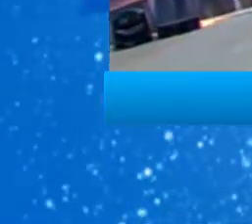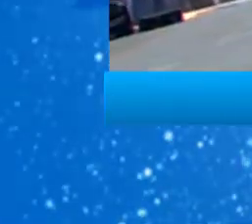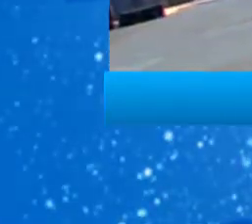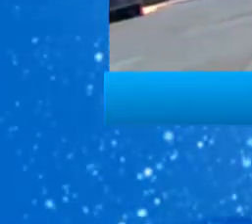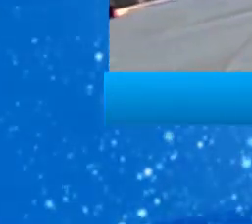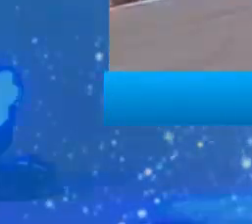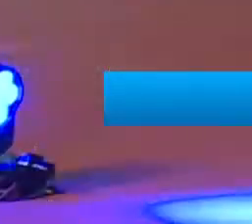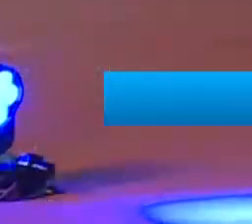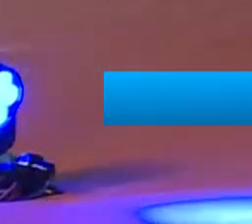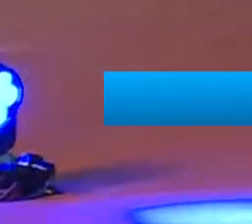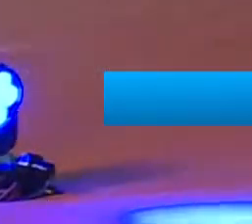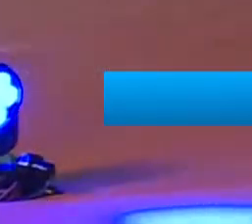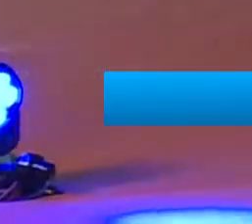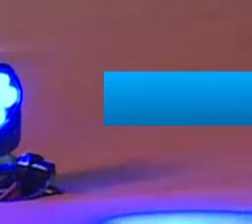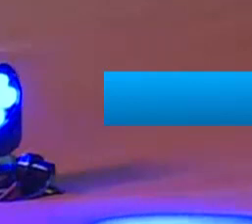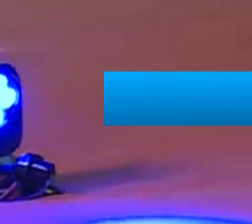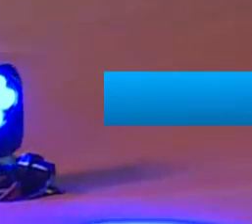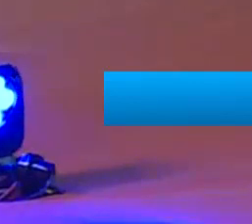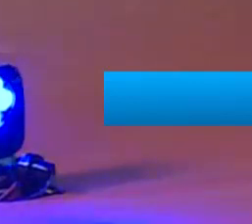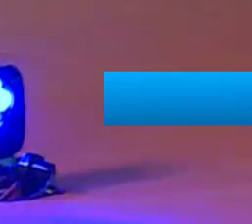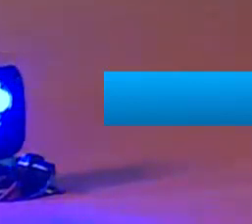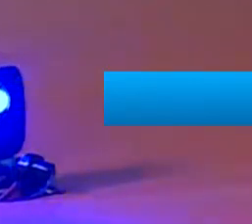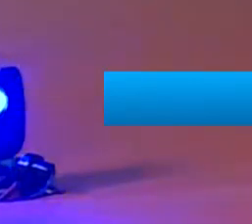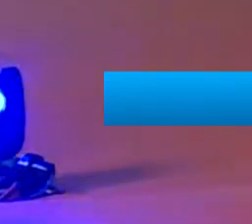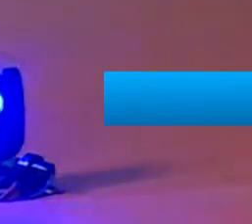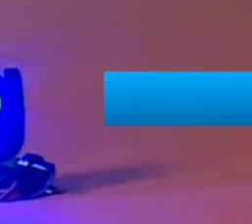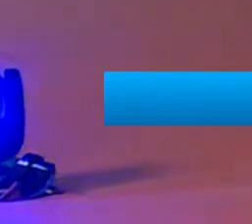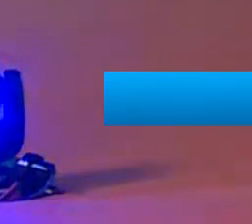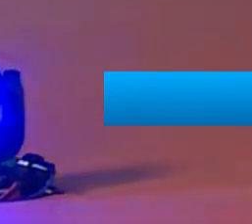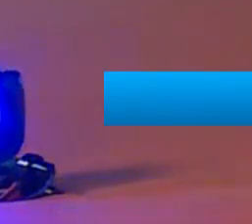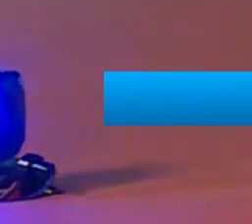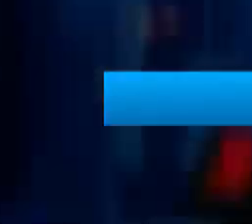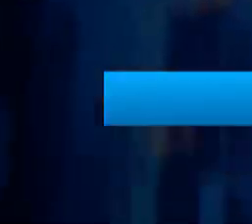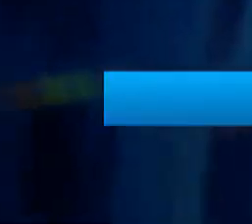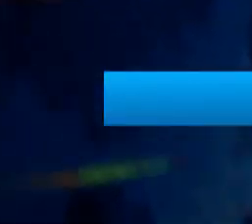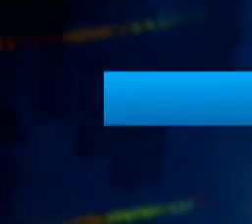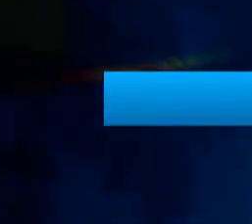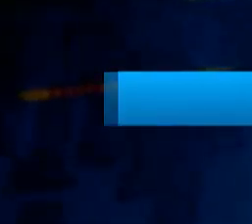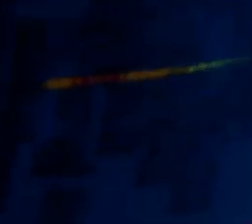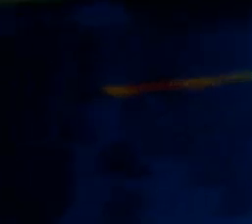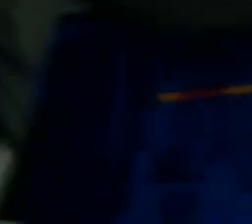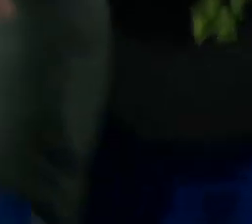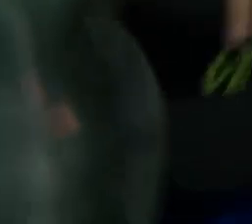הפתיחה. בואו ונראה את הכתבה שהכין לנו היום שרון עידן.